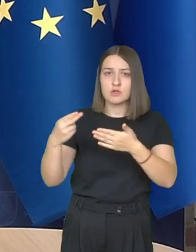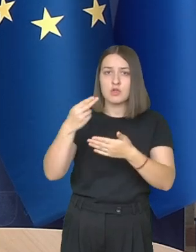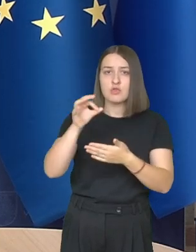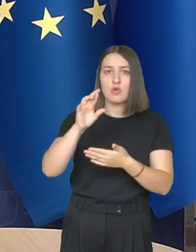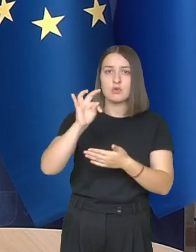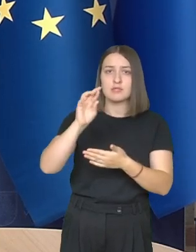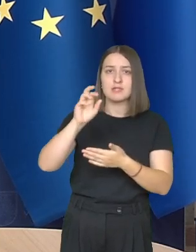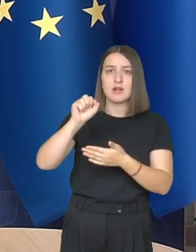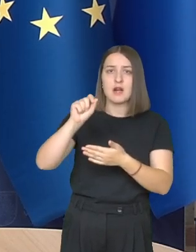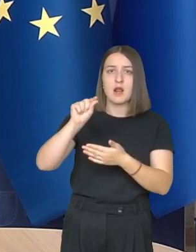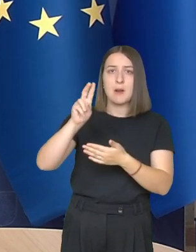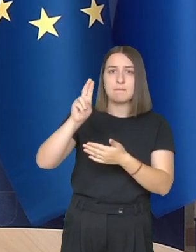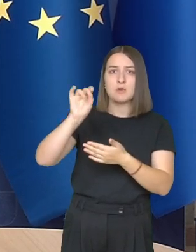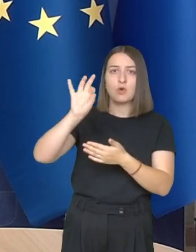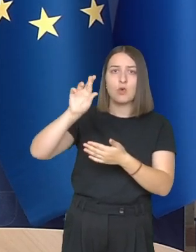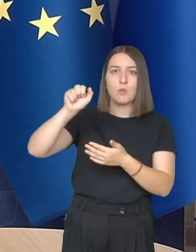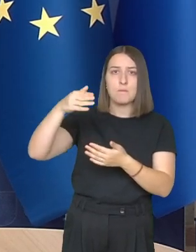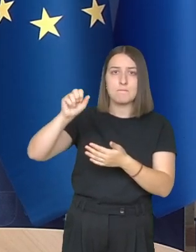steveneną